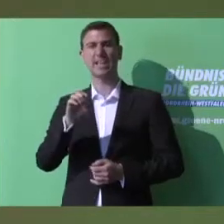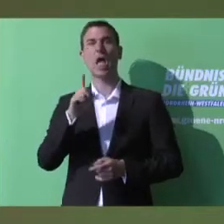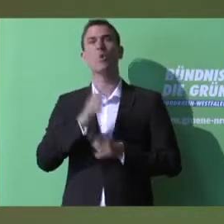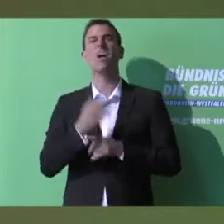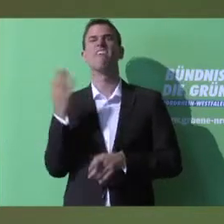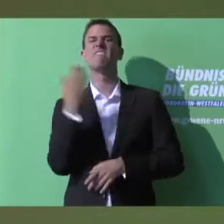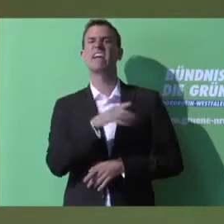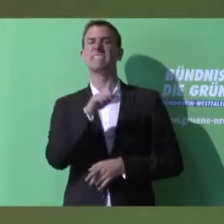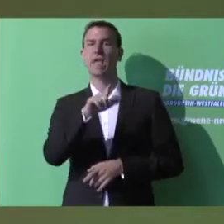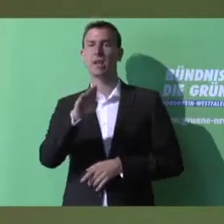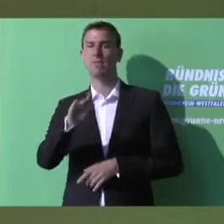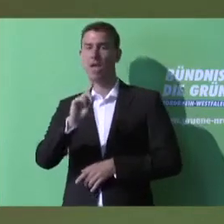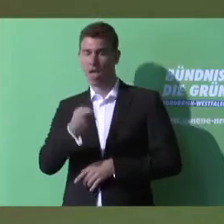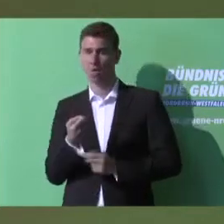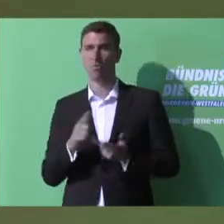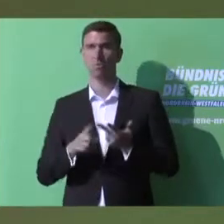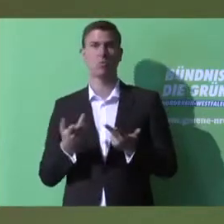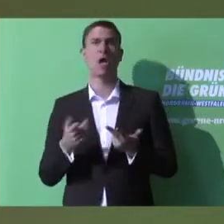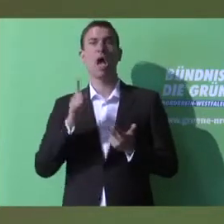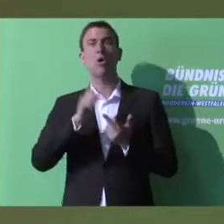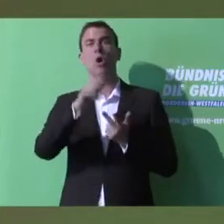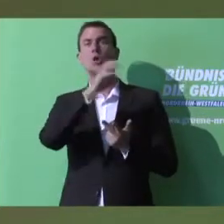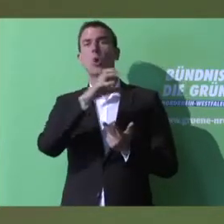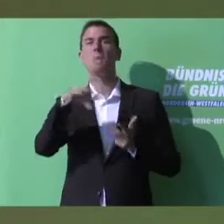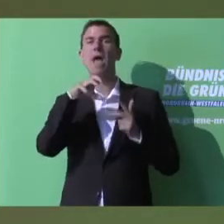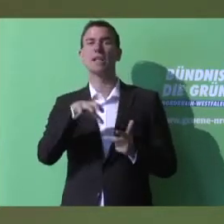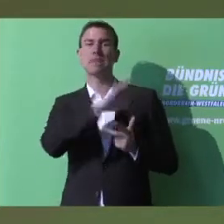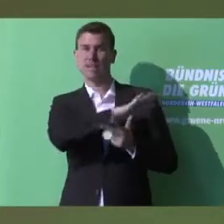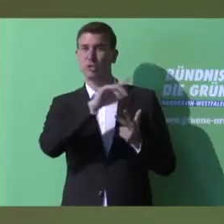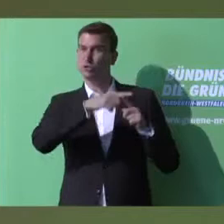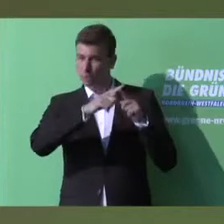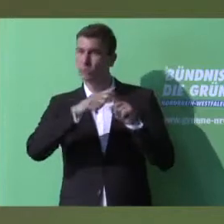WestLB, aber auch der Commerzbank